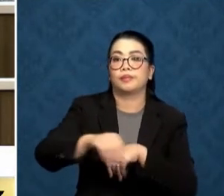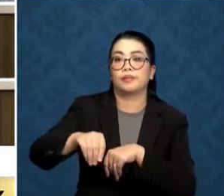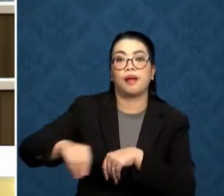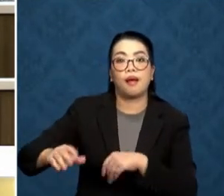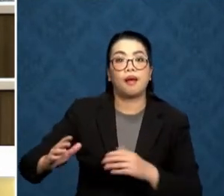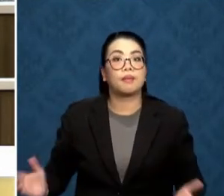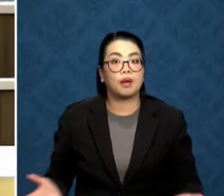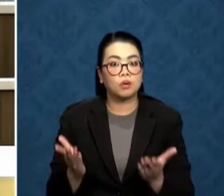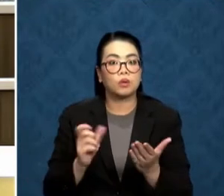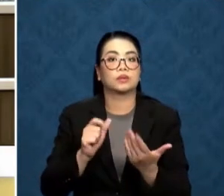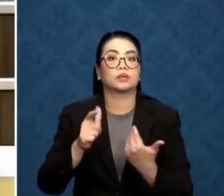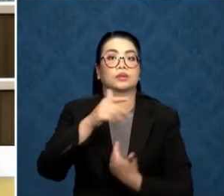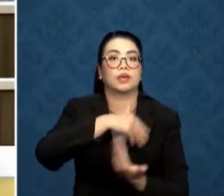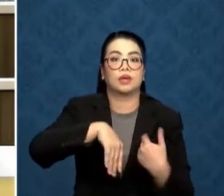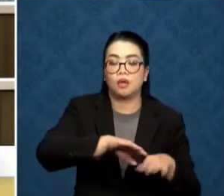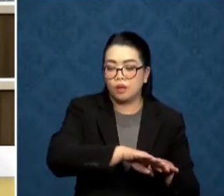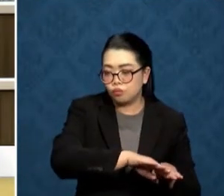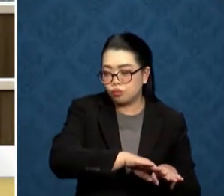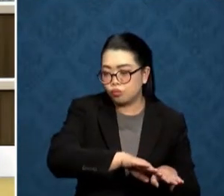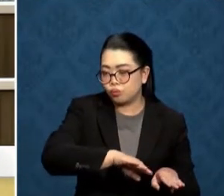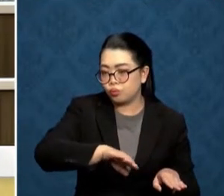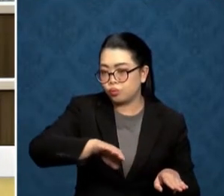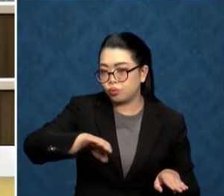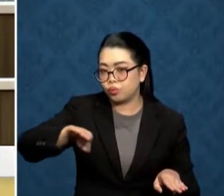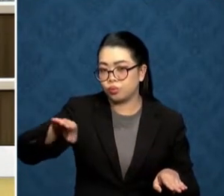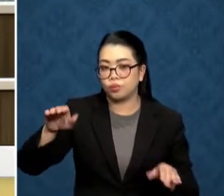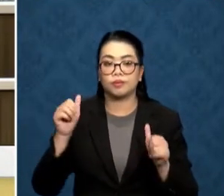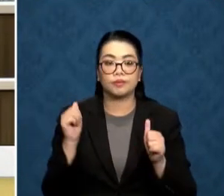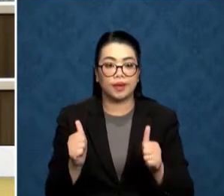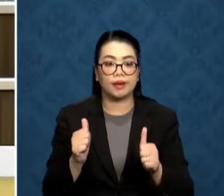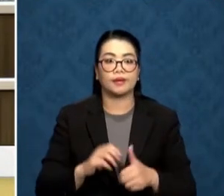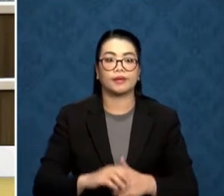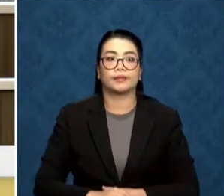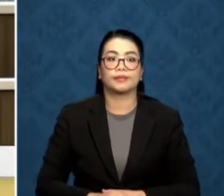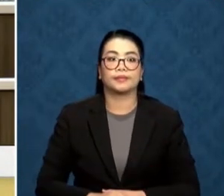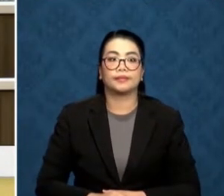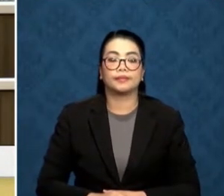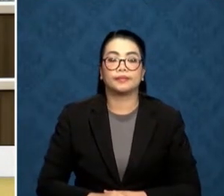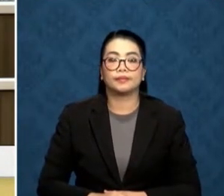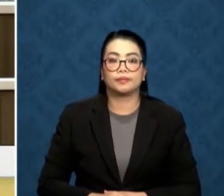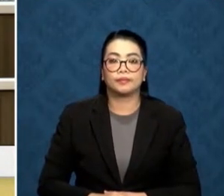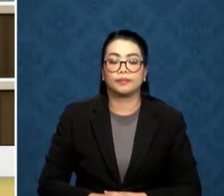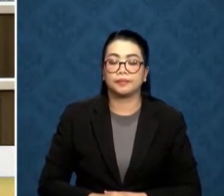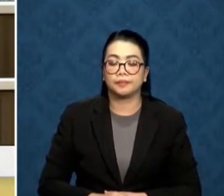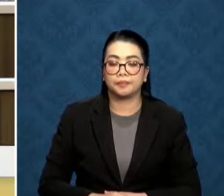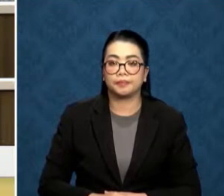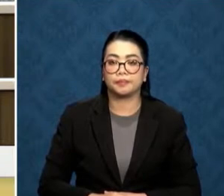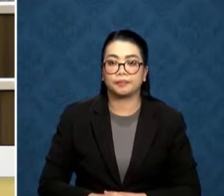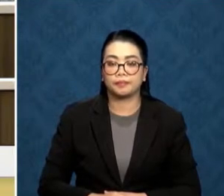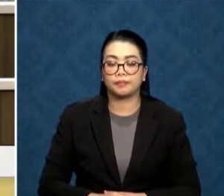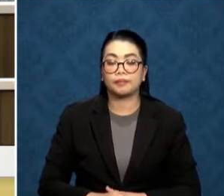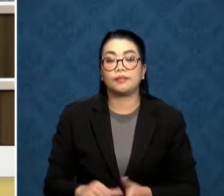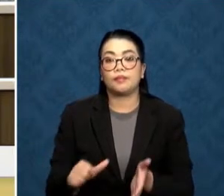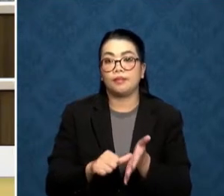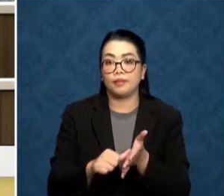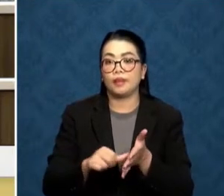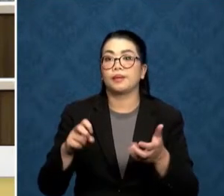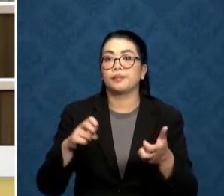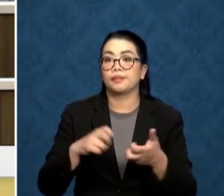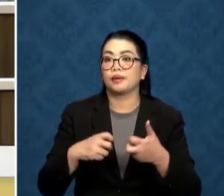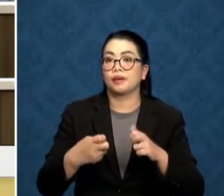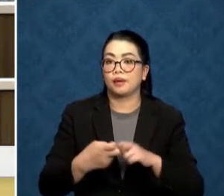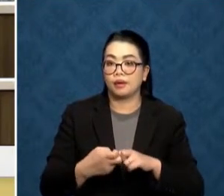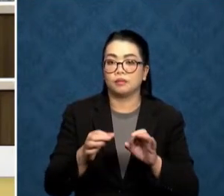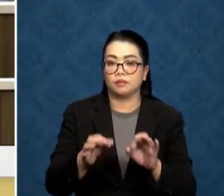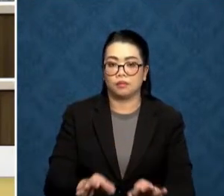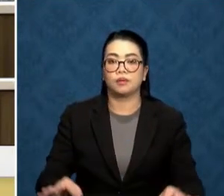ให้เศรษฐกิของประเทศนี้เติบโตไปพมๆกัได้ครับแน่นอนครับ การแ้ไขปญหานี้จ